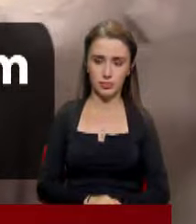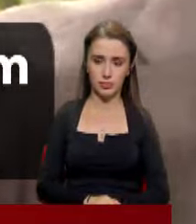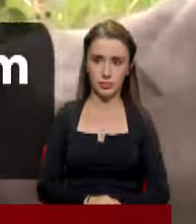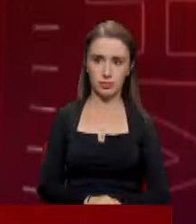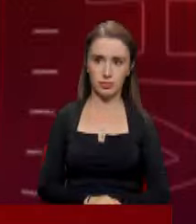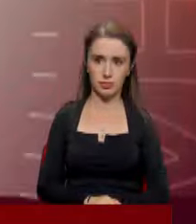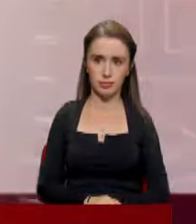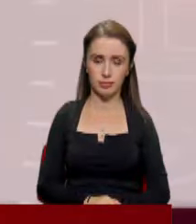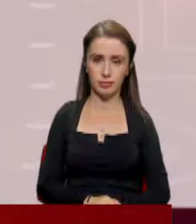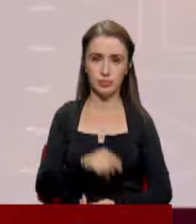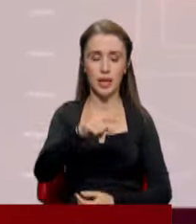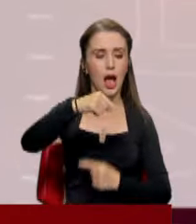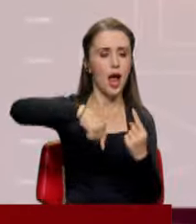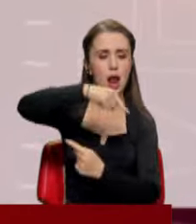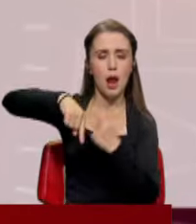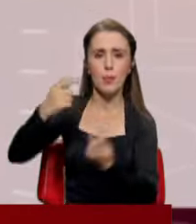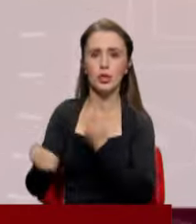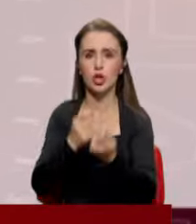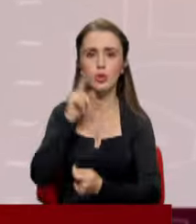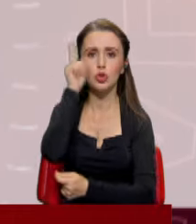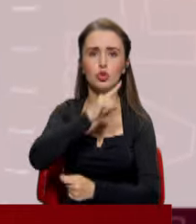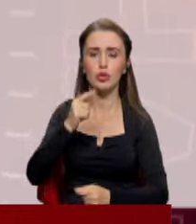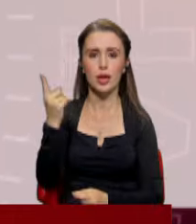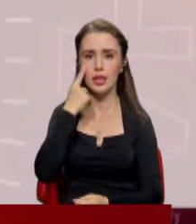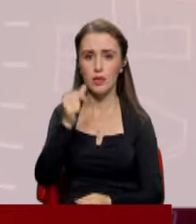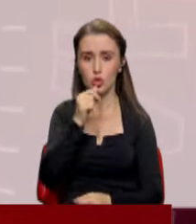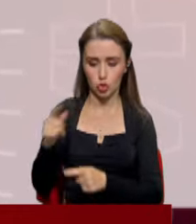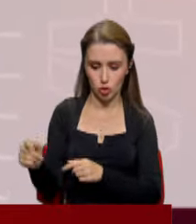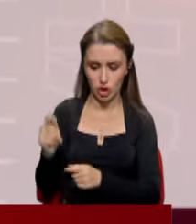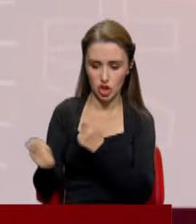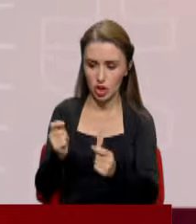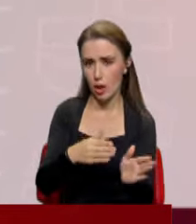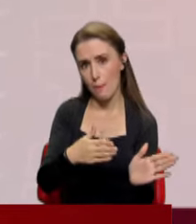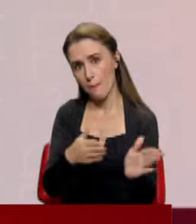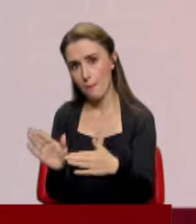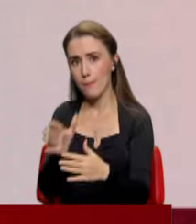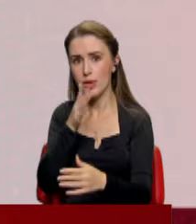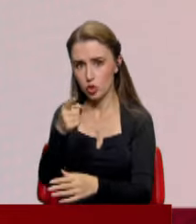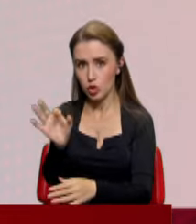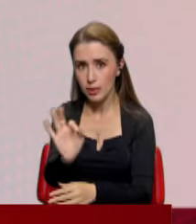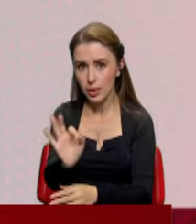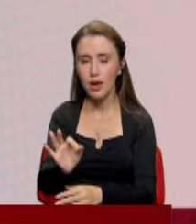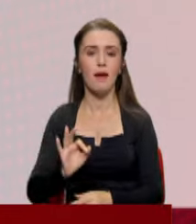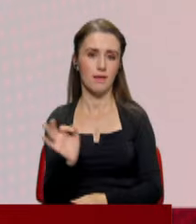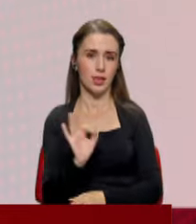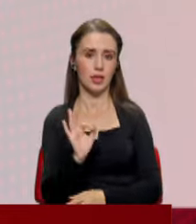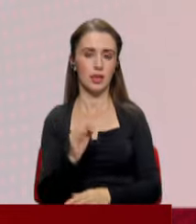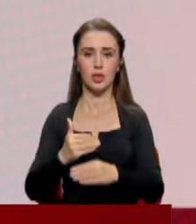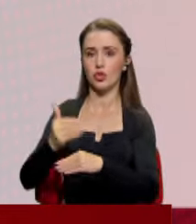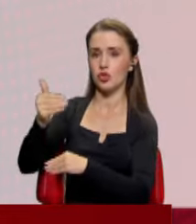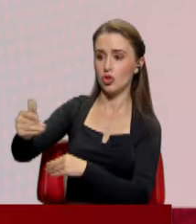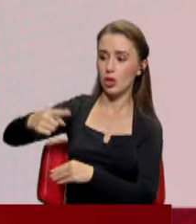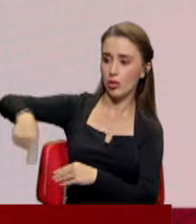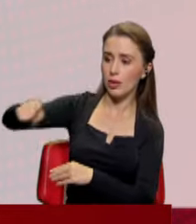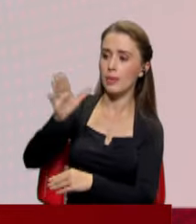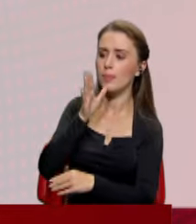bırakt Sen arama faaliyetlerinden dolayı Devlet Su İşlerinin suyunun oraya yönlendirildiğini Biliyorsun değil mi Evet dışarıda kalan